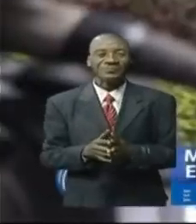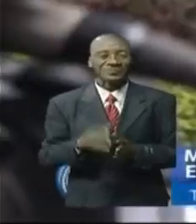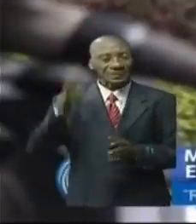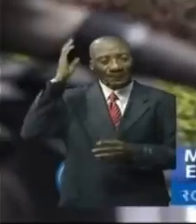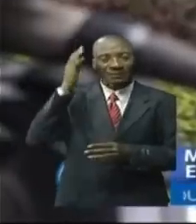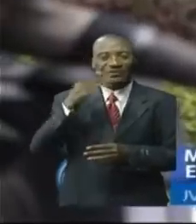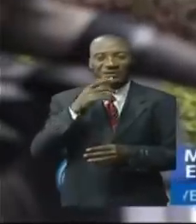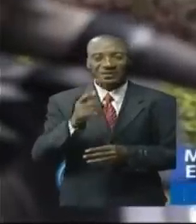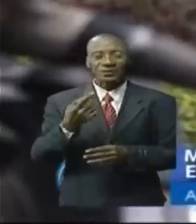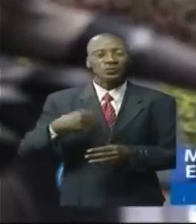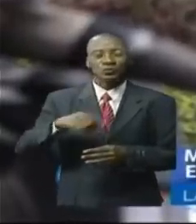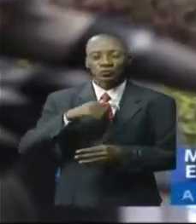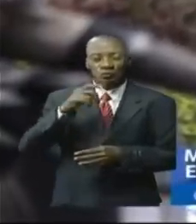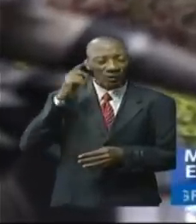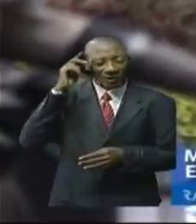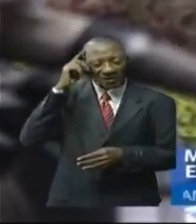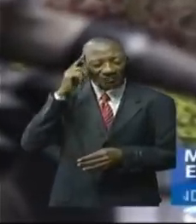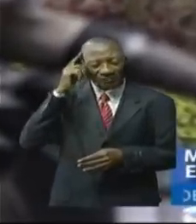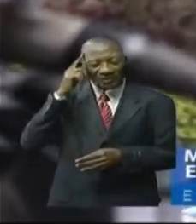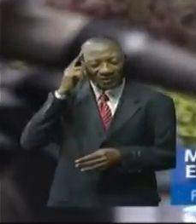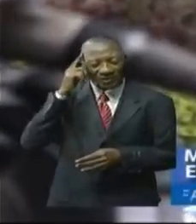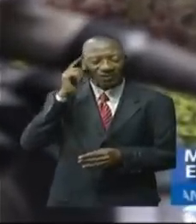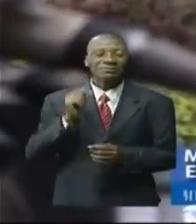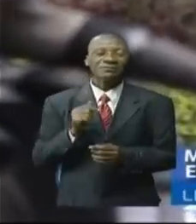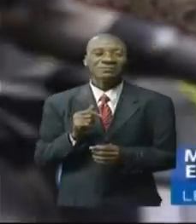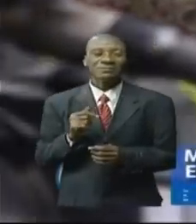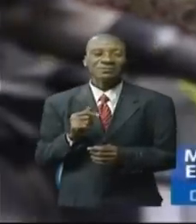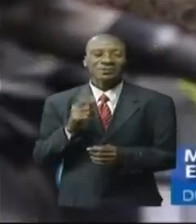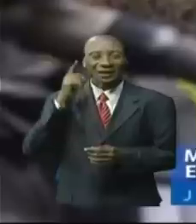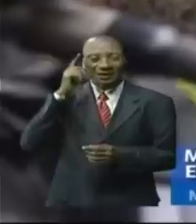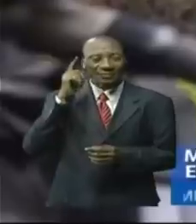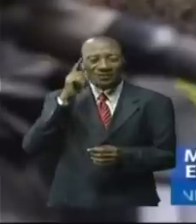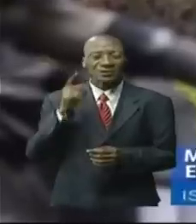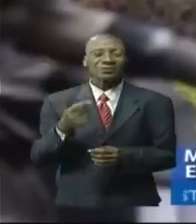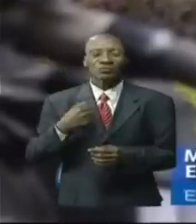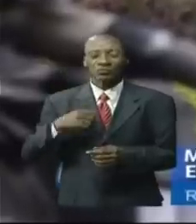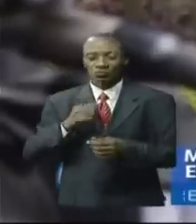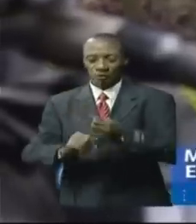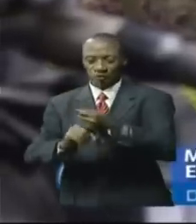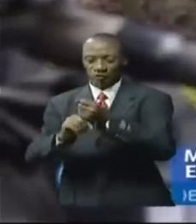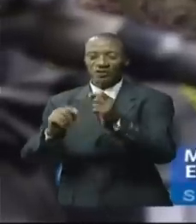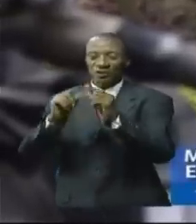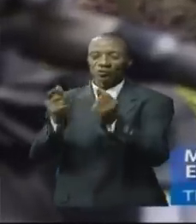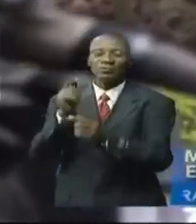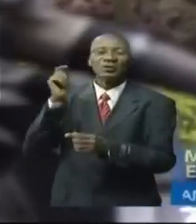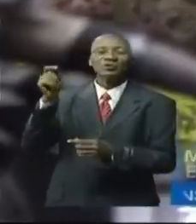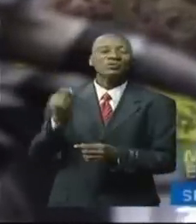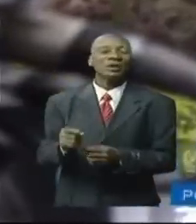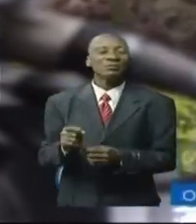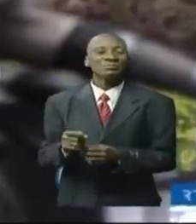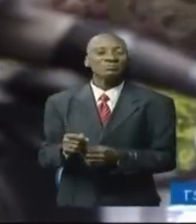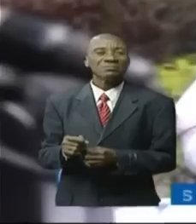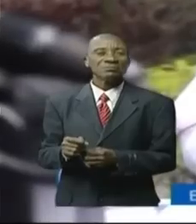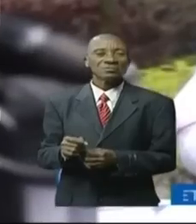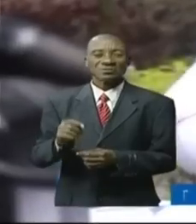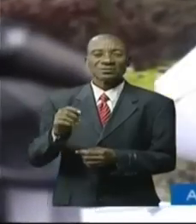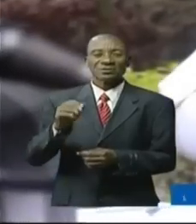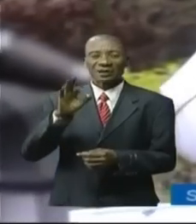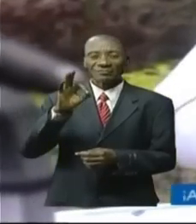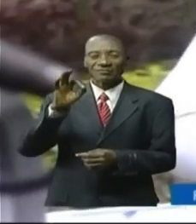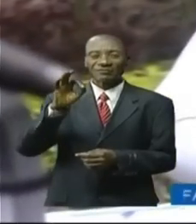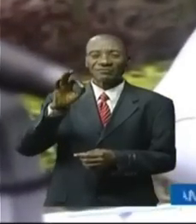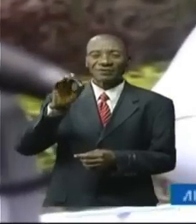en réfléchissant, nous puissions revenir sur le rôle de l'armée. Moi, j'ai dit, nous devons soutenir notre armée, les FARDC,